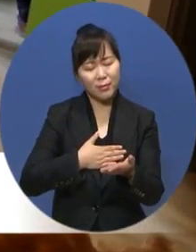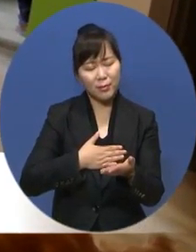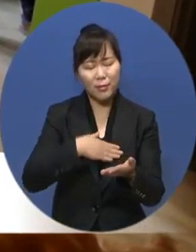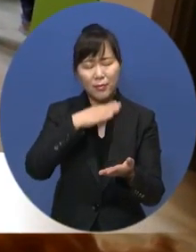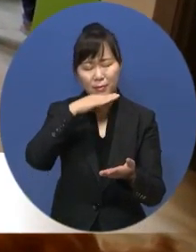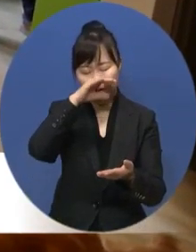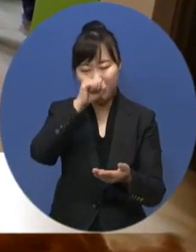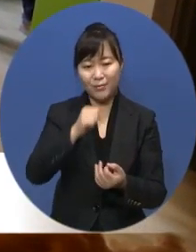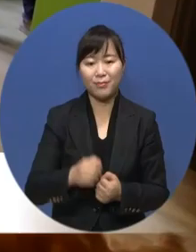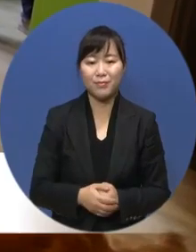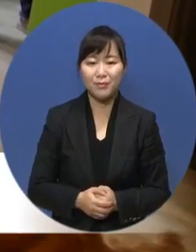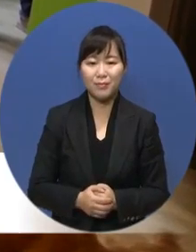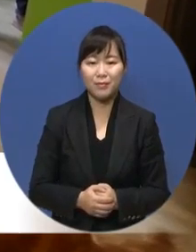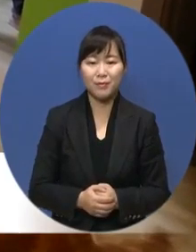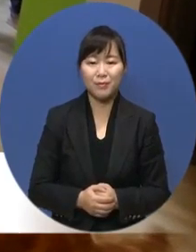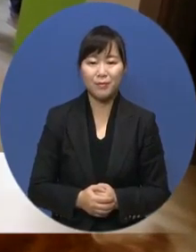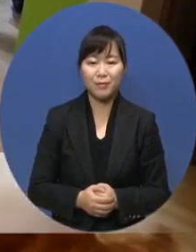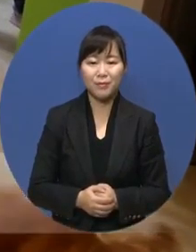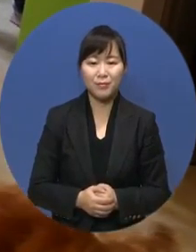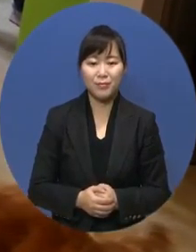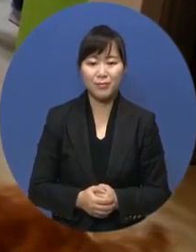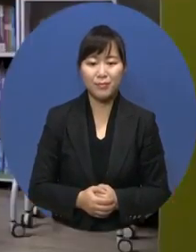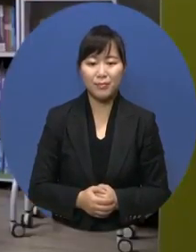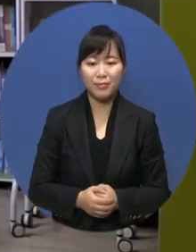기분이 완전 좋아요.